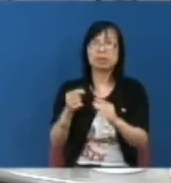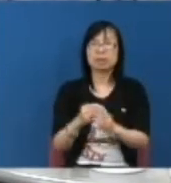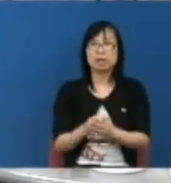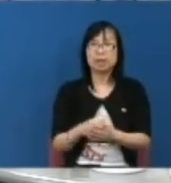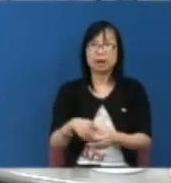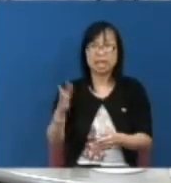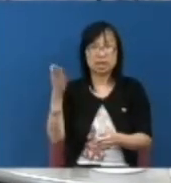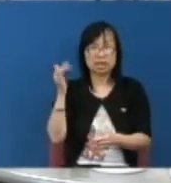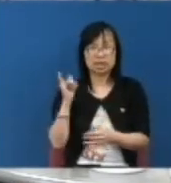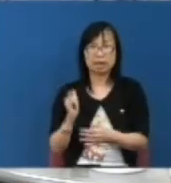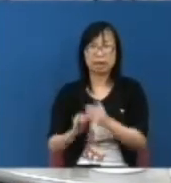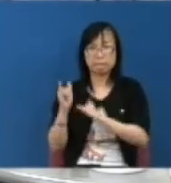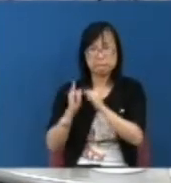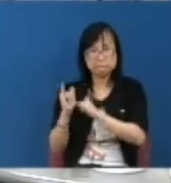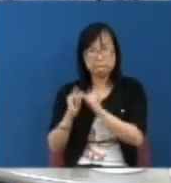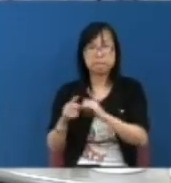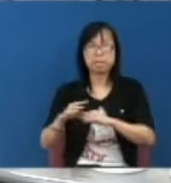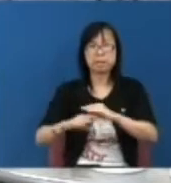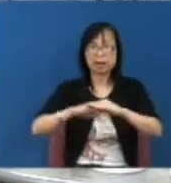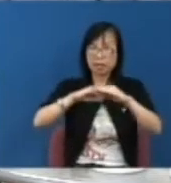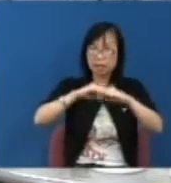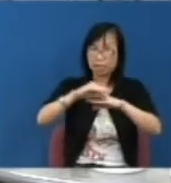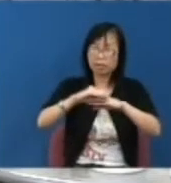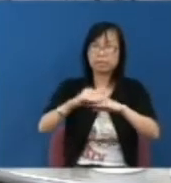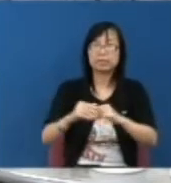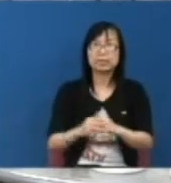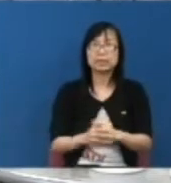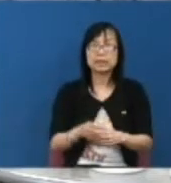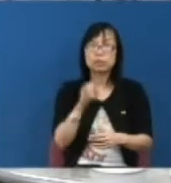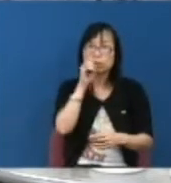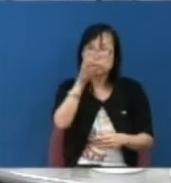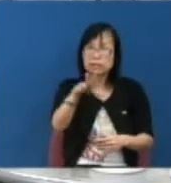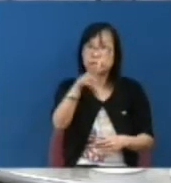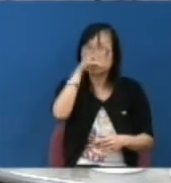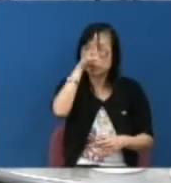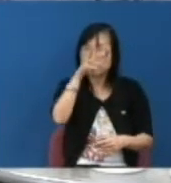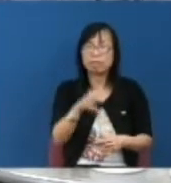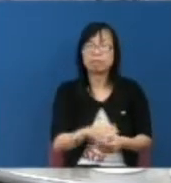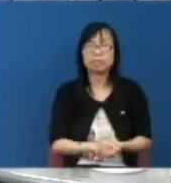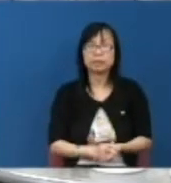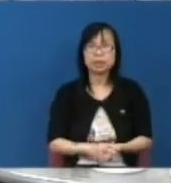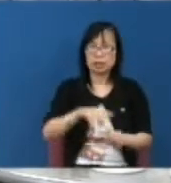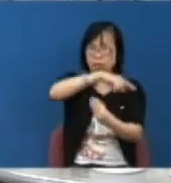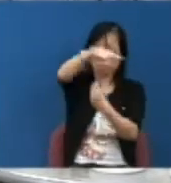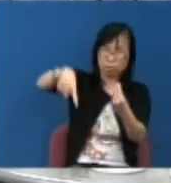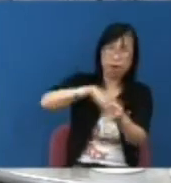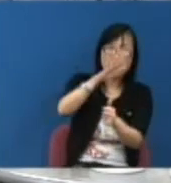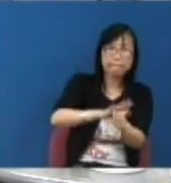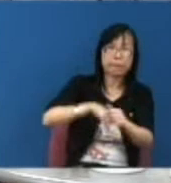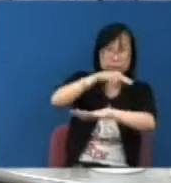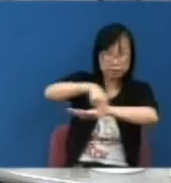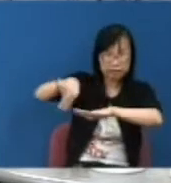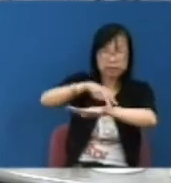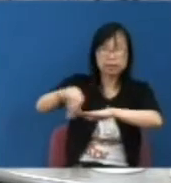古老起落嚟嘅哲學嚟噶嘛，所以呢啲一定要同政府講咯。即係如果你搞一個環保嘅設計嘅話